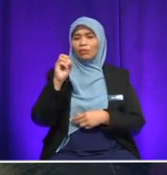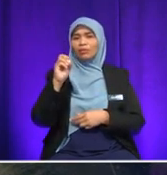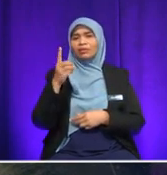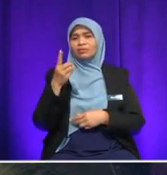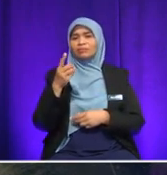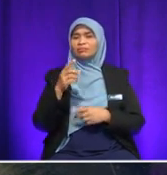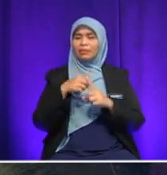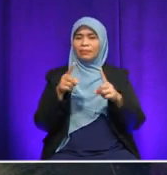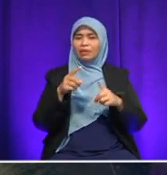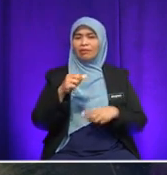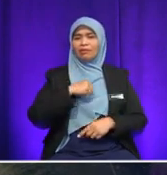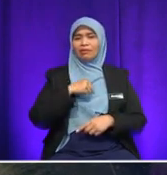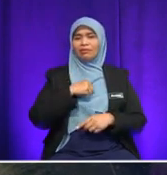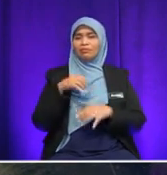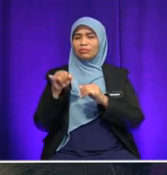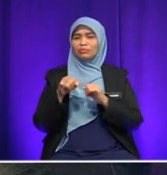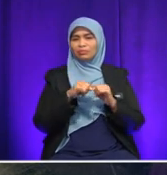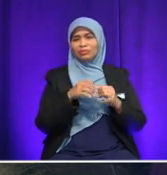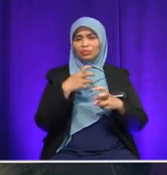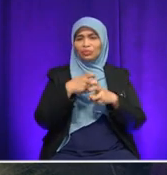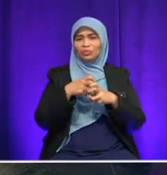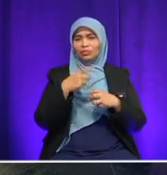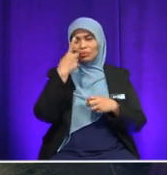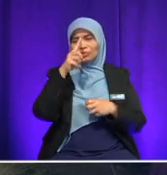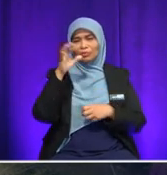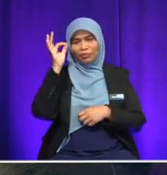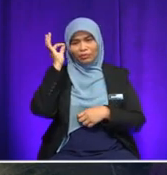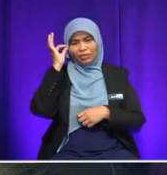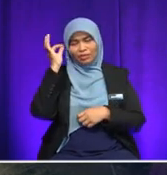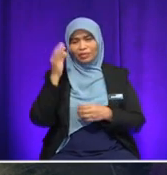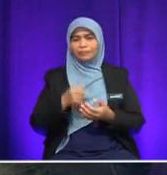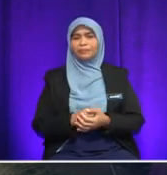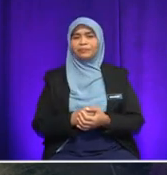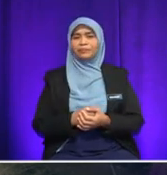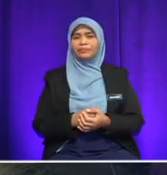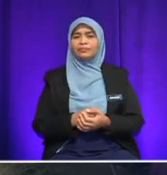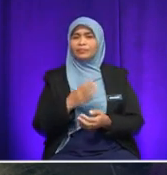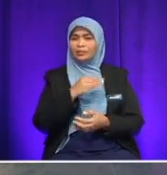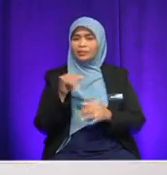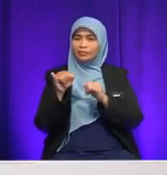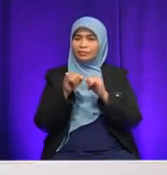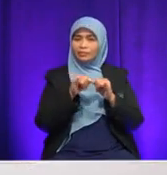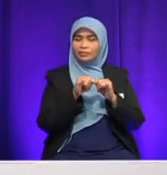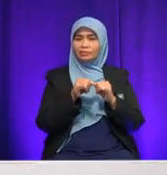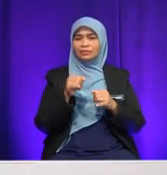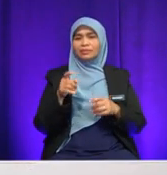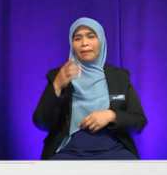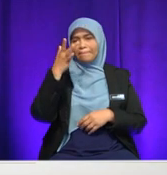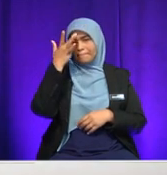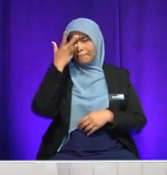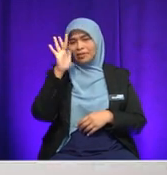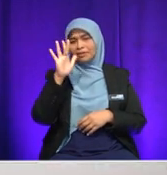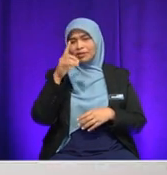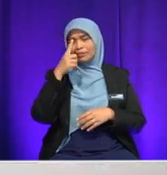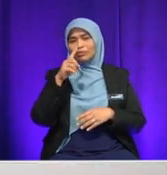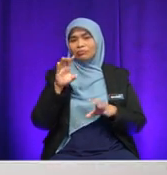macam mana nak buat pentafsiran untuk bahan utama tu, Dol itulah, ya. Okey, dan juga dia pandai mentafsir orang lain. Bila